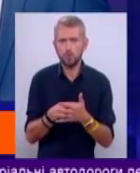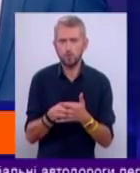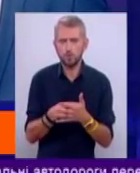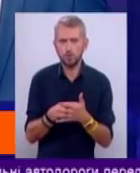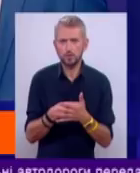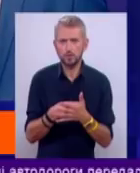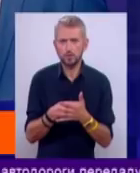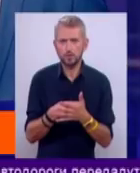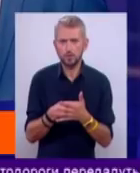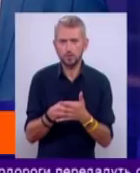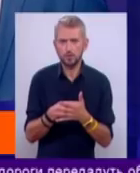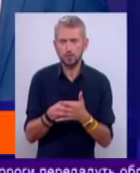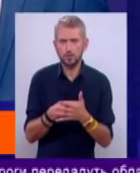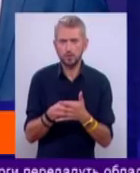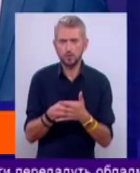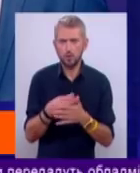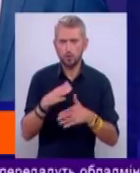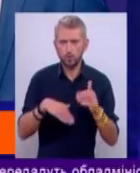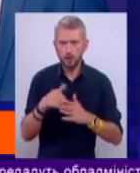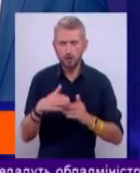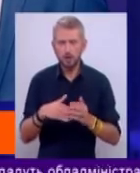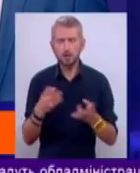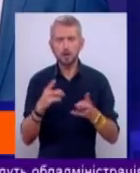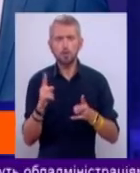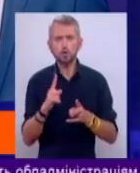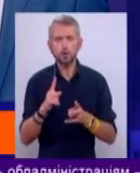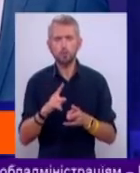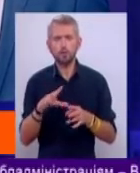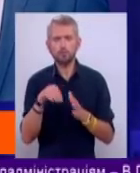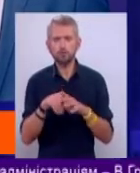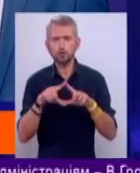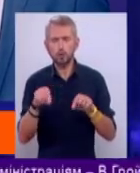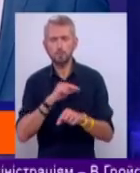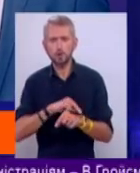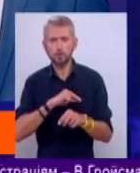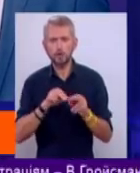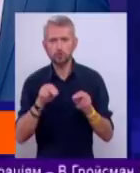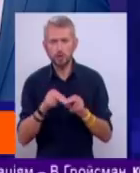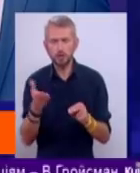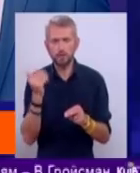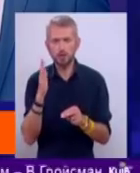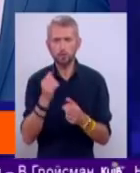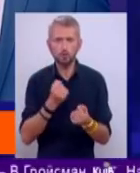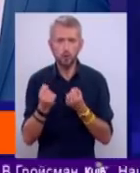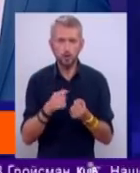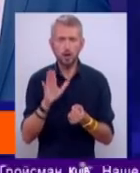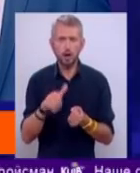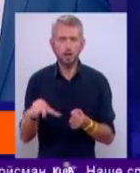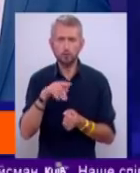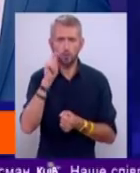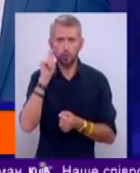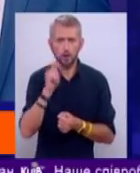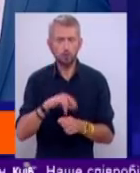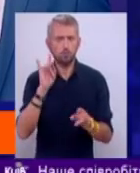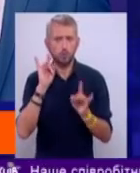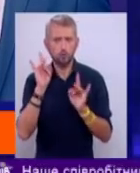в руки, розумієте чи ні? Треба, щоб в школі працювали вчителі. І давайте будемо боротися, хай на всю Україну